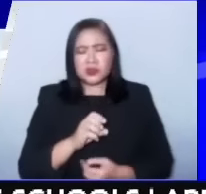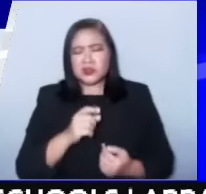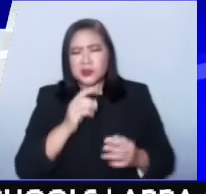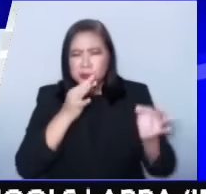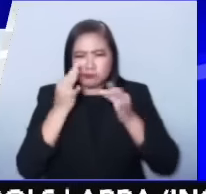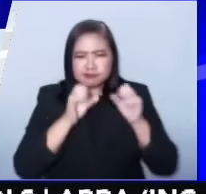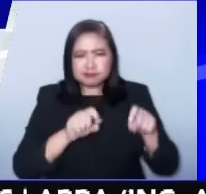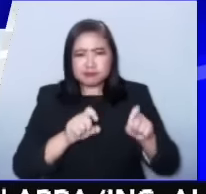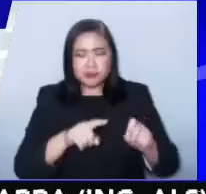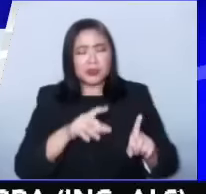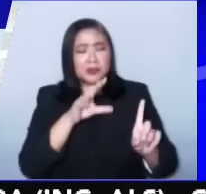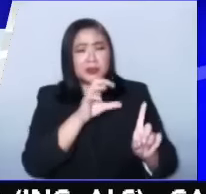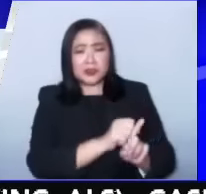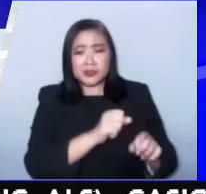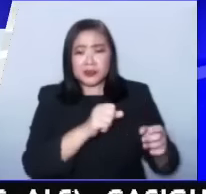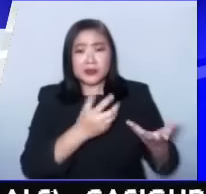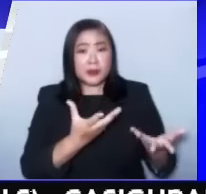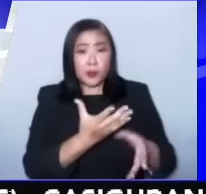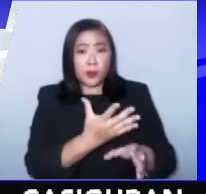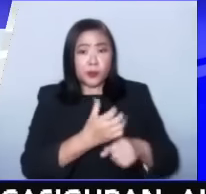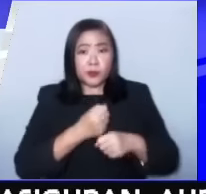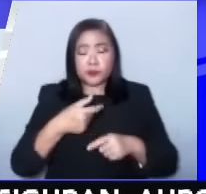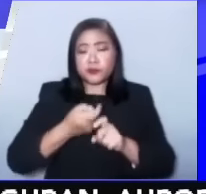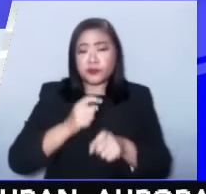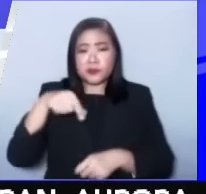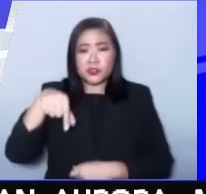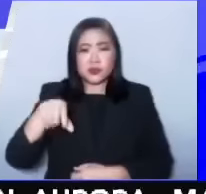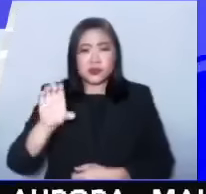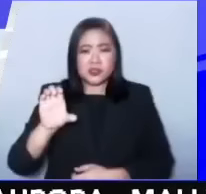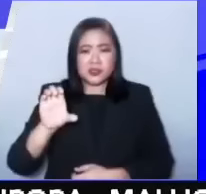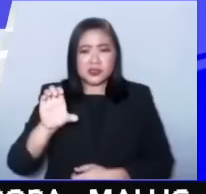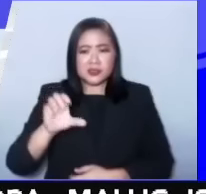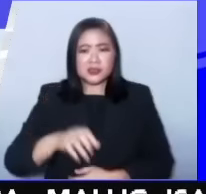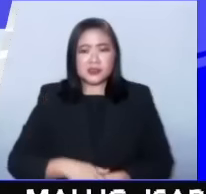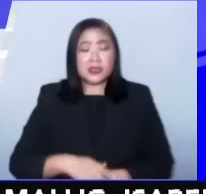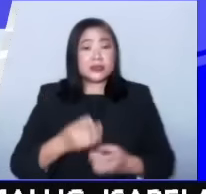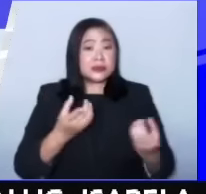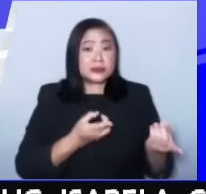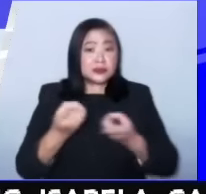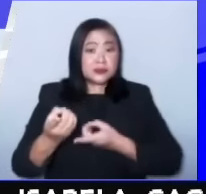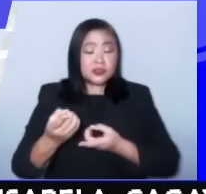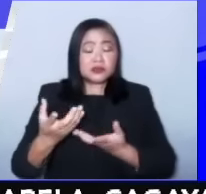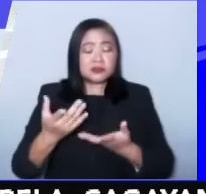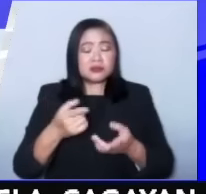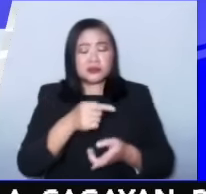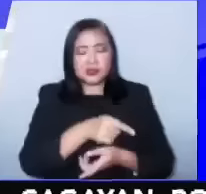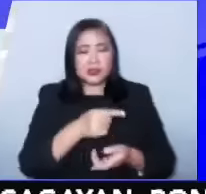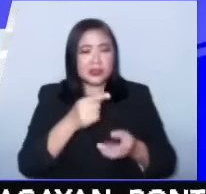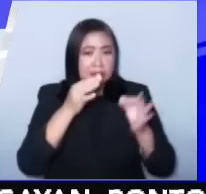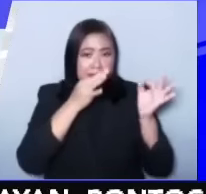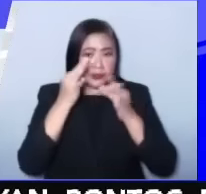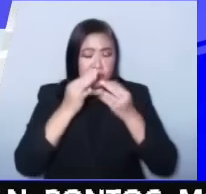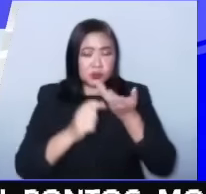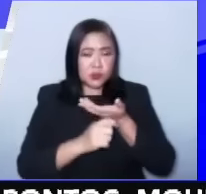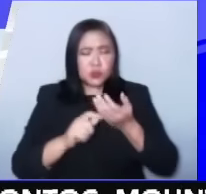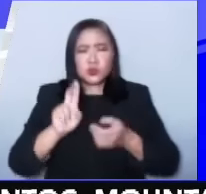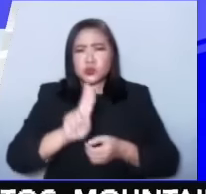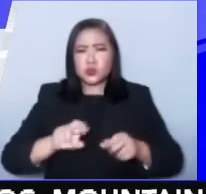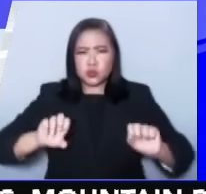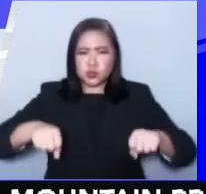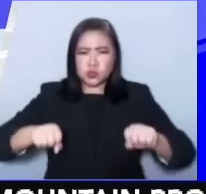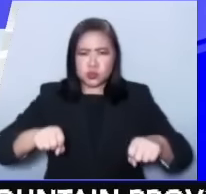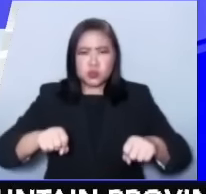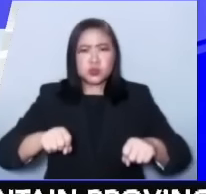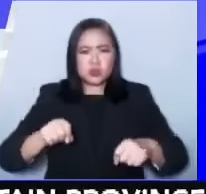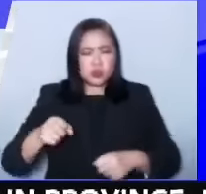ay nanggaling sa Quezon City at ito ay DD sa kanila ah gamit ang motorcycle taxi sa